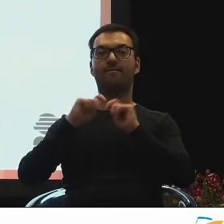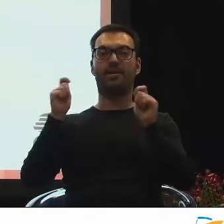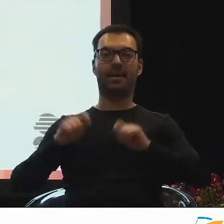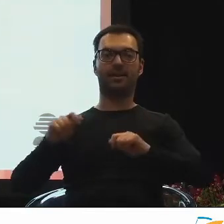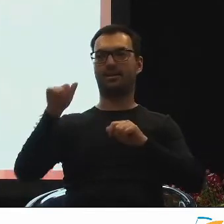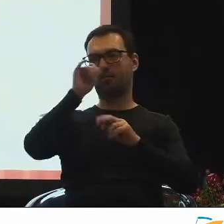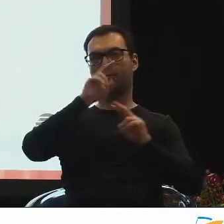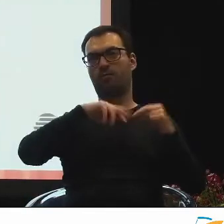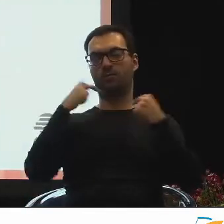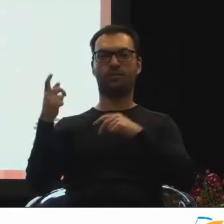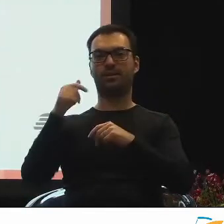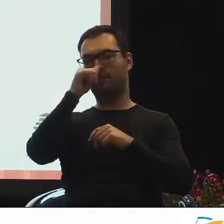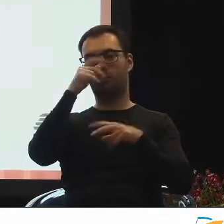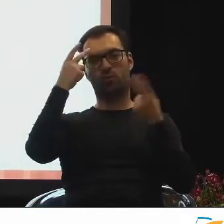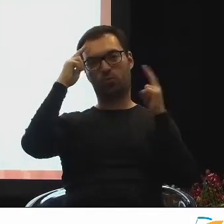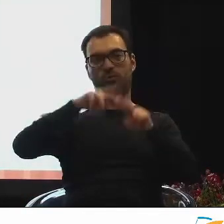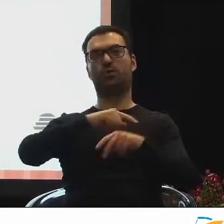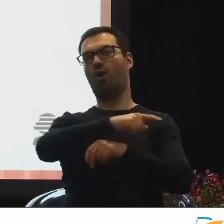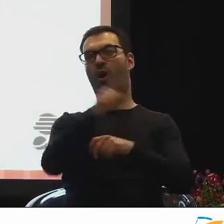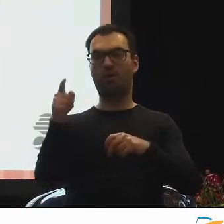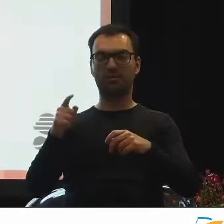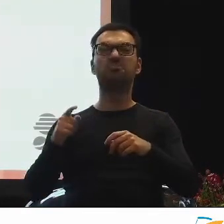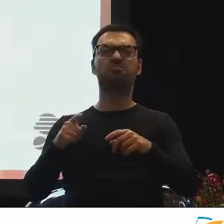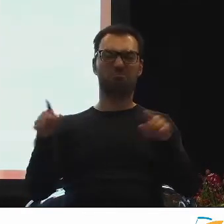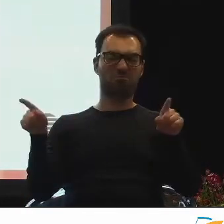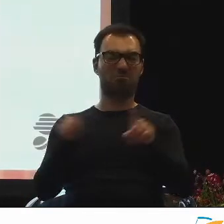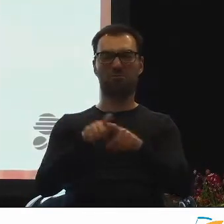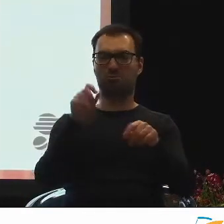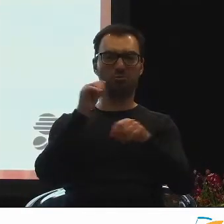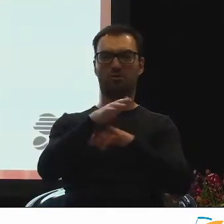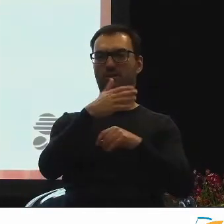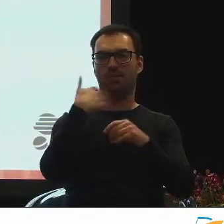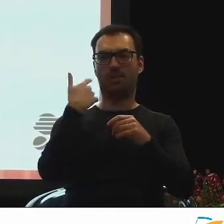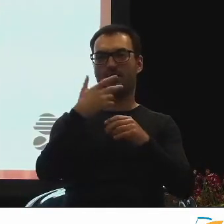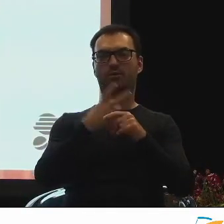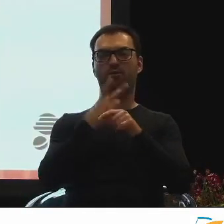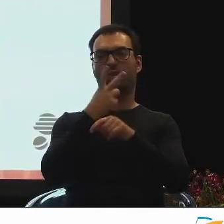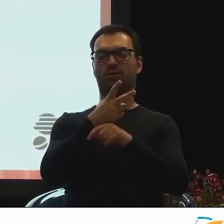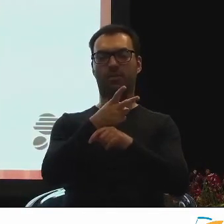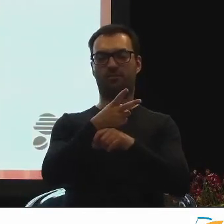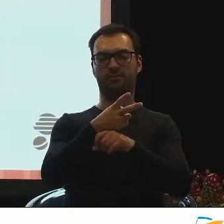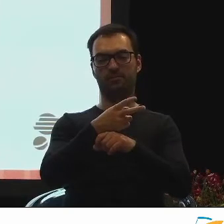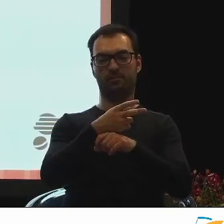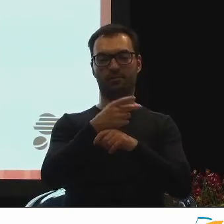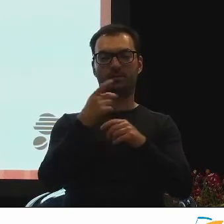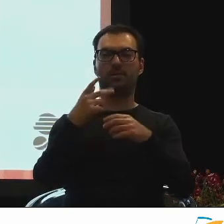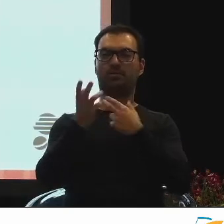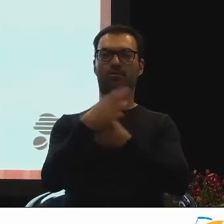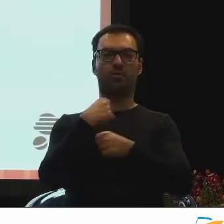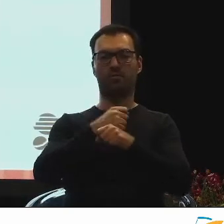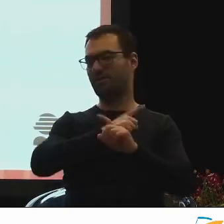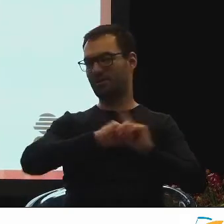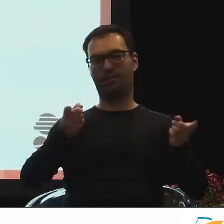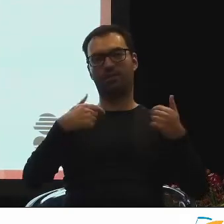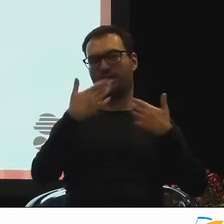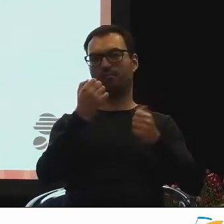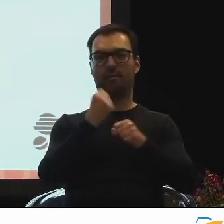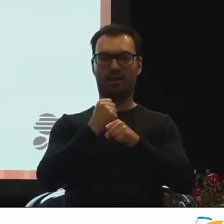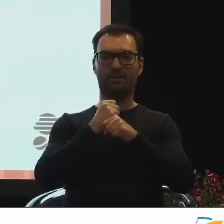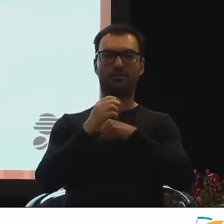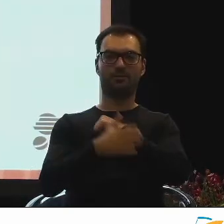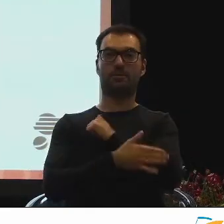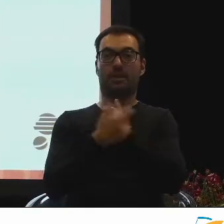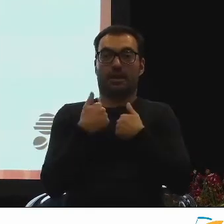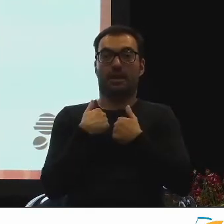mogą wrócić, to nie powinniśmy uznawać, że one z założenia nie mają dostępu do zatrudnienia, czy nie mają dostępu do